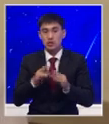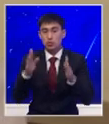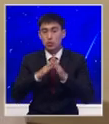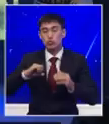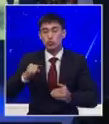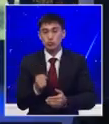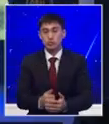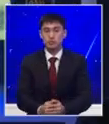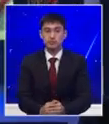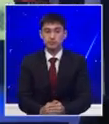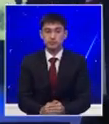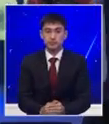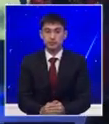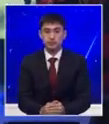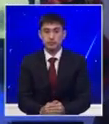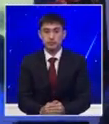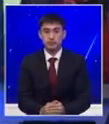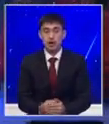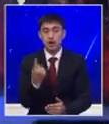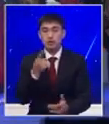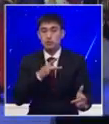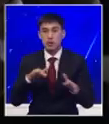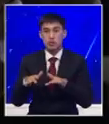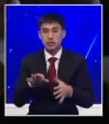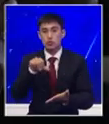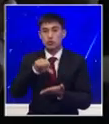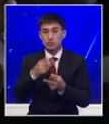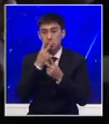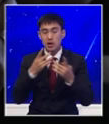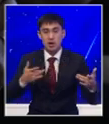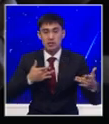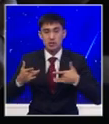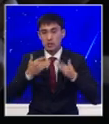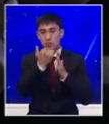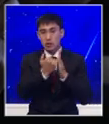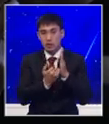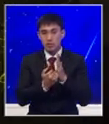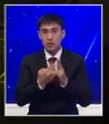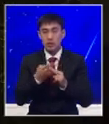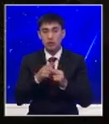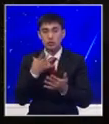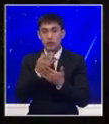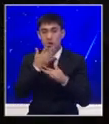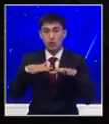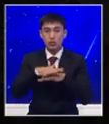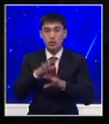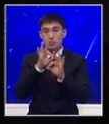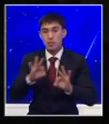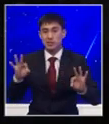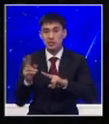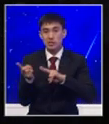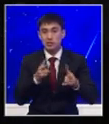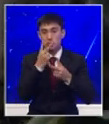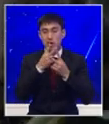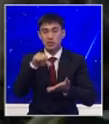дружбы. Под занавес мероприятия участникам была представлена концертная программа, на которой свои народные песни и танцы